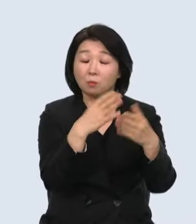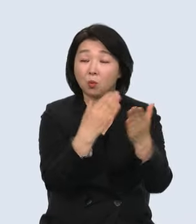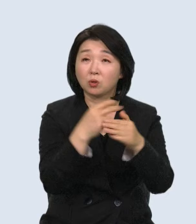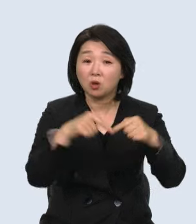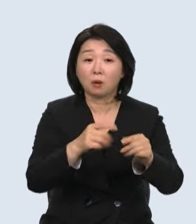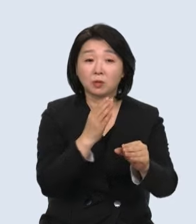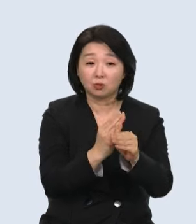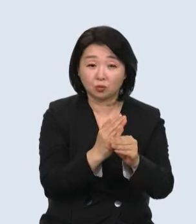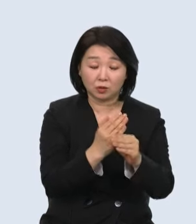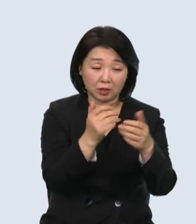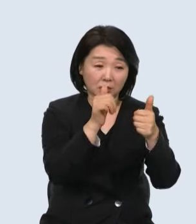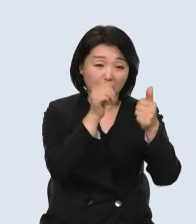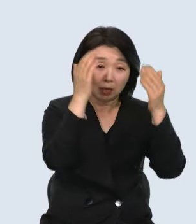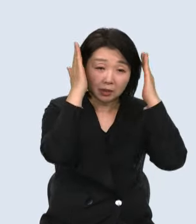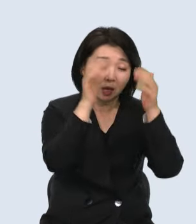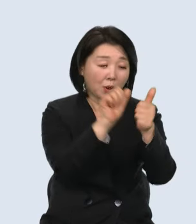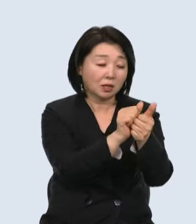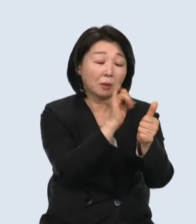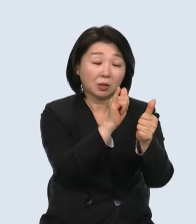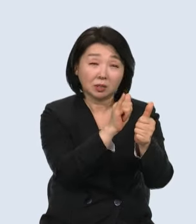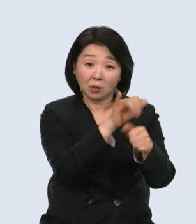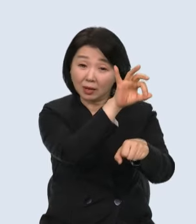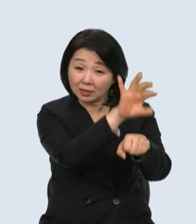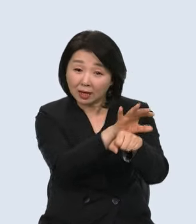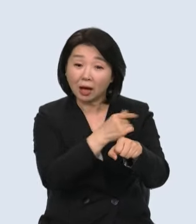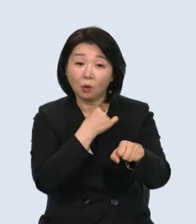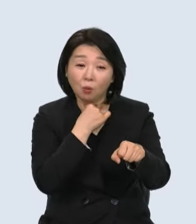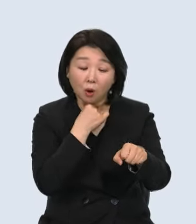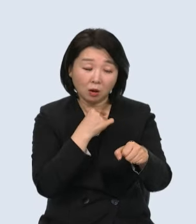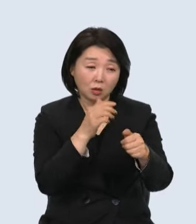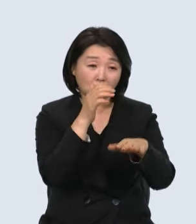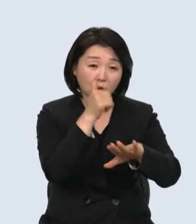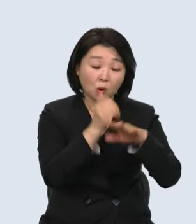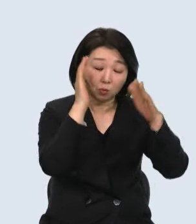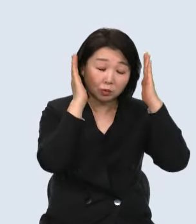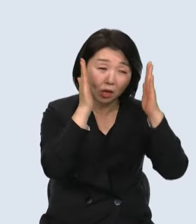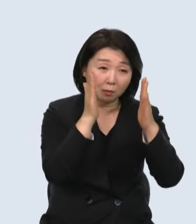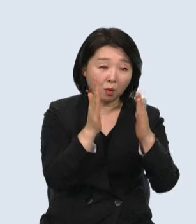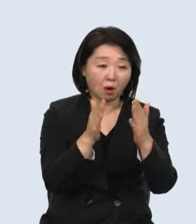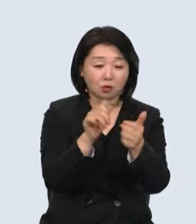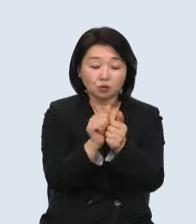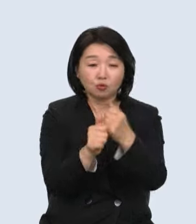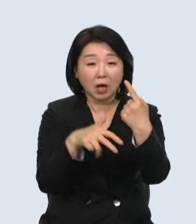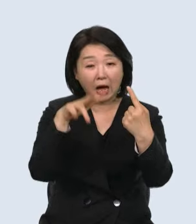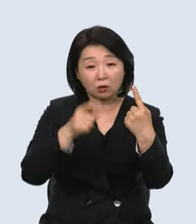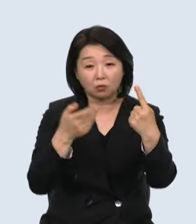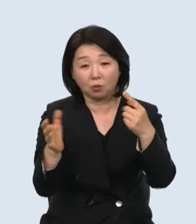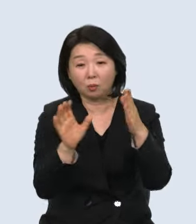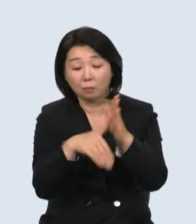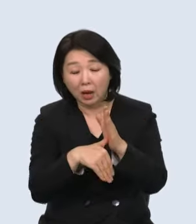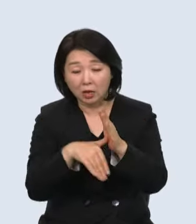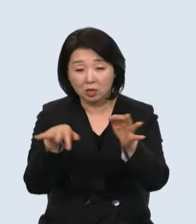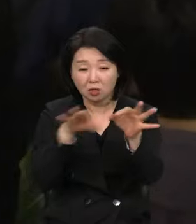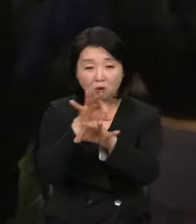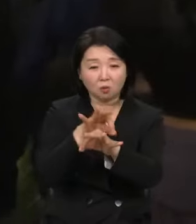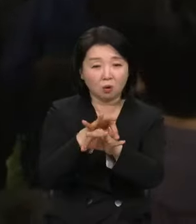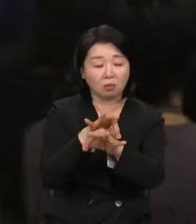중 일부를 드리겠다는으로 네이버는 주식 한주만 넘겨도 라인 야후에 대한 경영권을 잃게